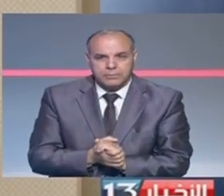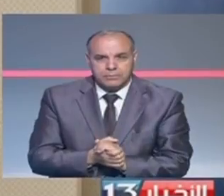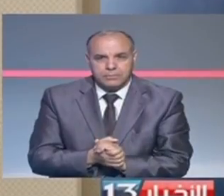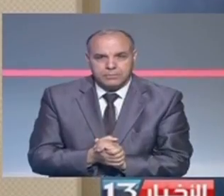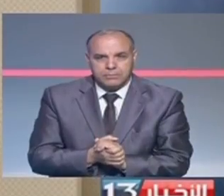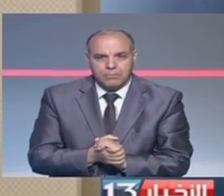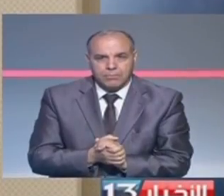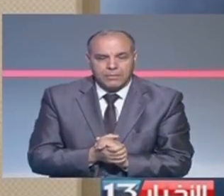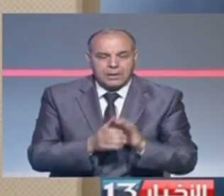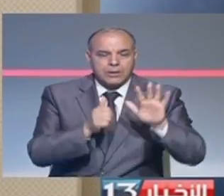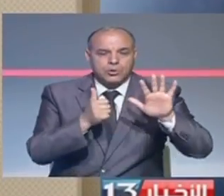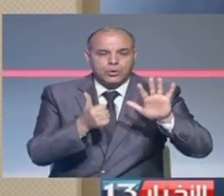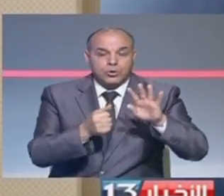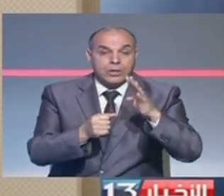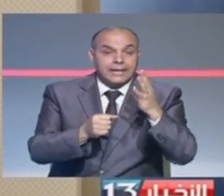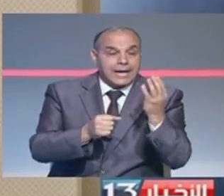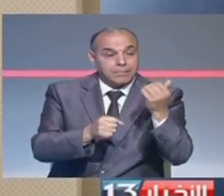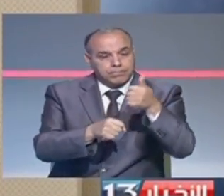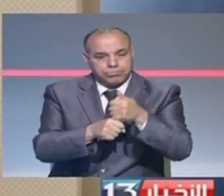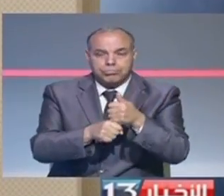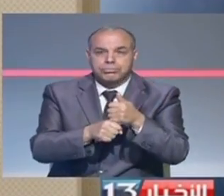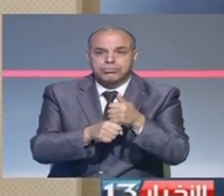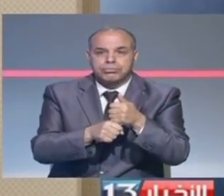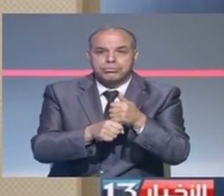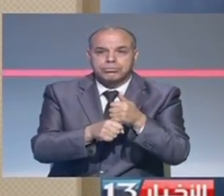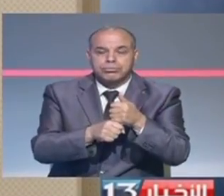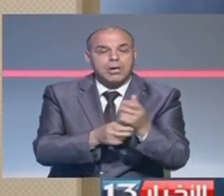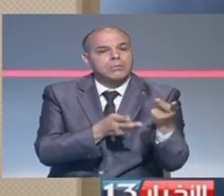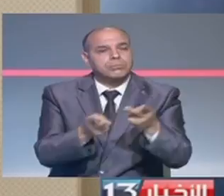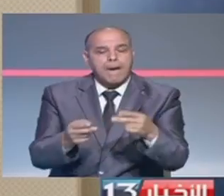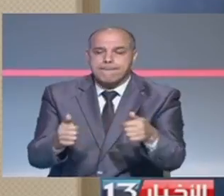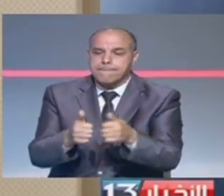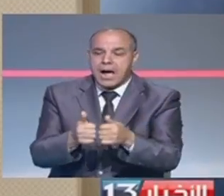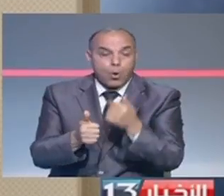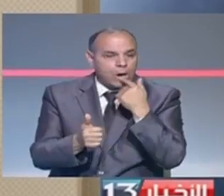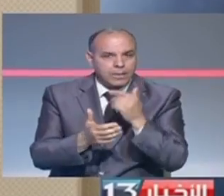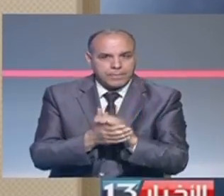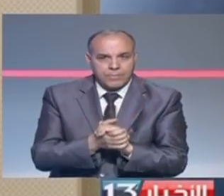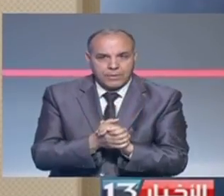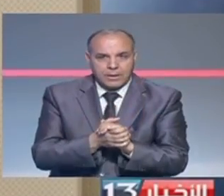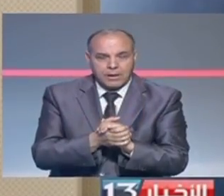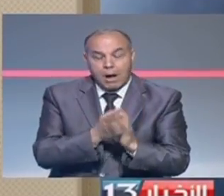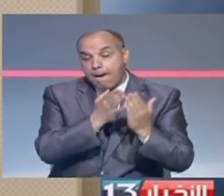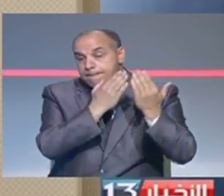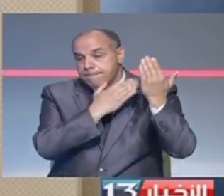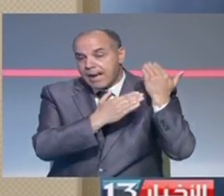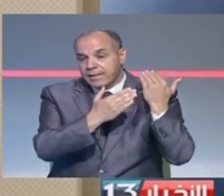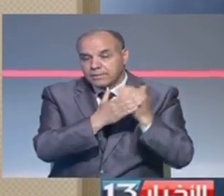الرابعه والستين حرمان الماضي